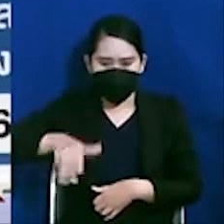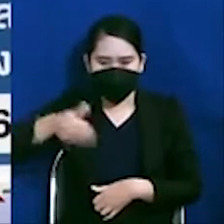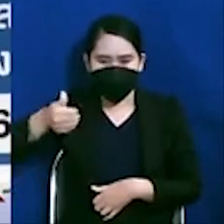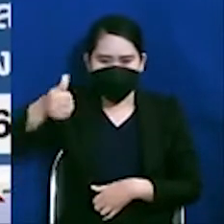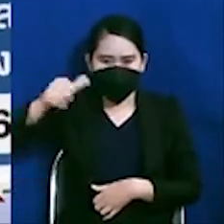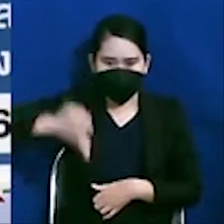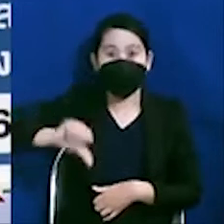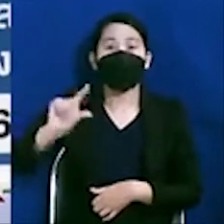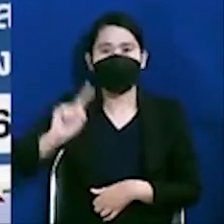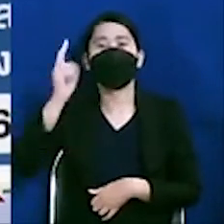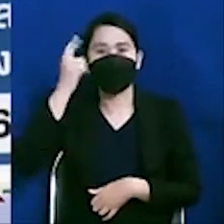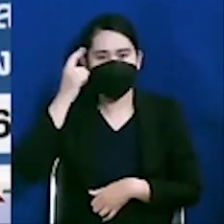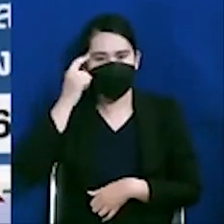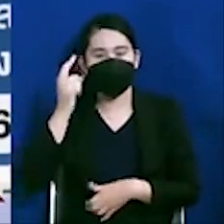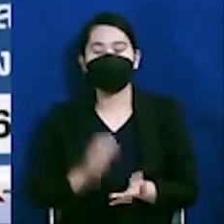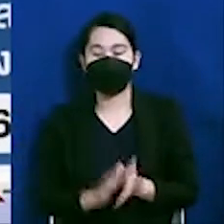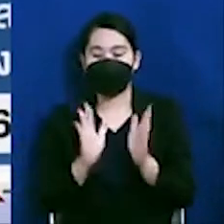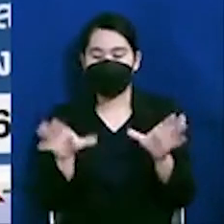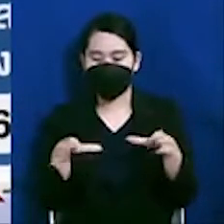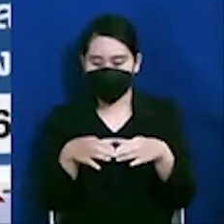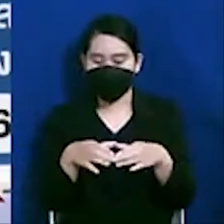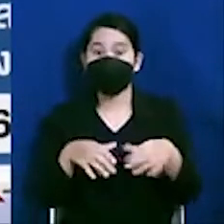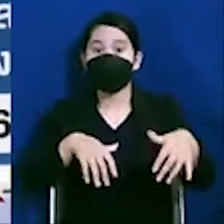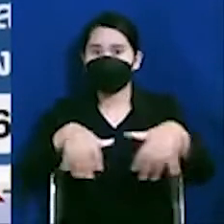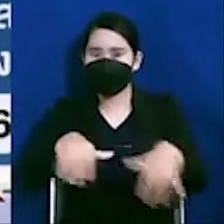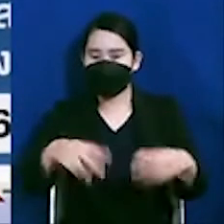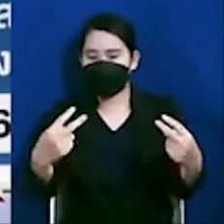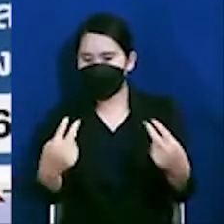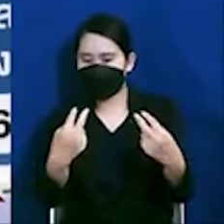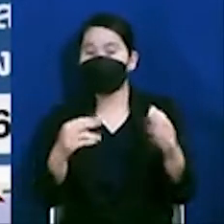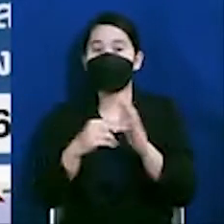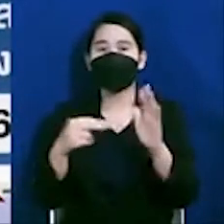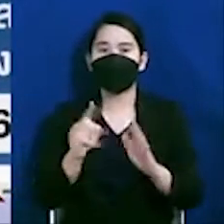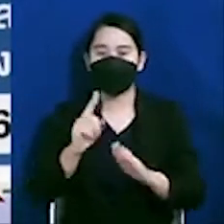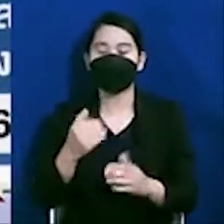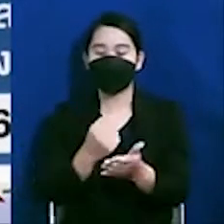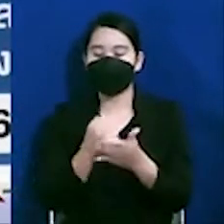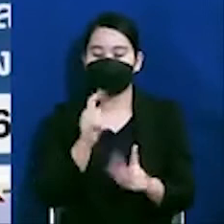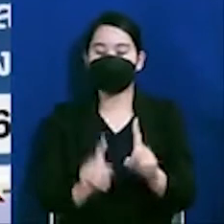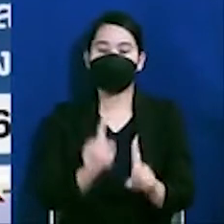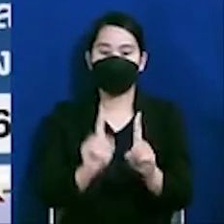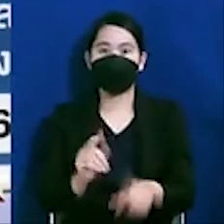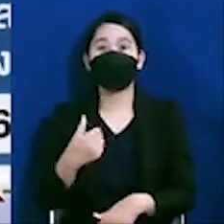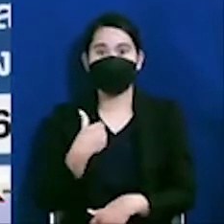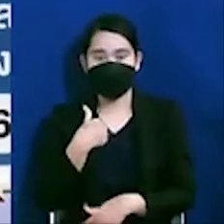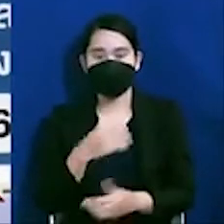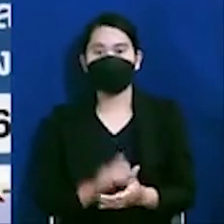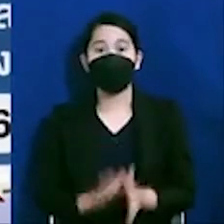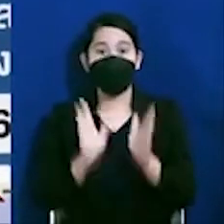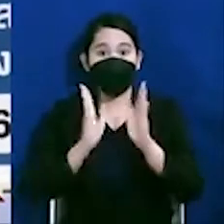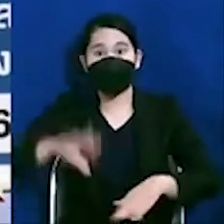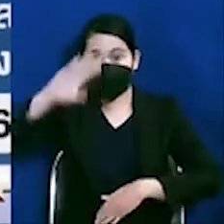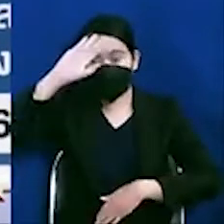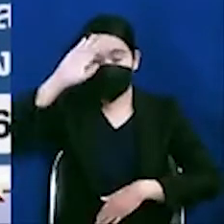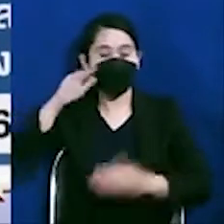อันที่สองเนี่ยถ้ามีกลุ่มประชาสังคมที่ช่วยดูนะครับคุณประชาสังคมเหล่านี้จะช่วยประเมินด้วยนะครับแต่ถ้าเป็นคนไข้ของโรงพยาบาล